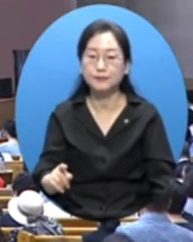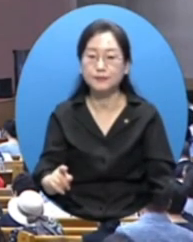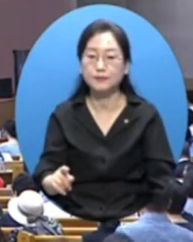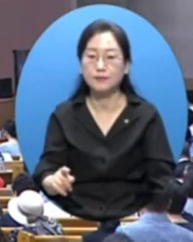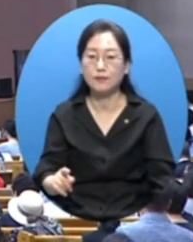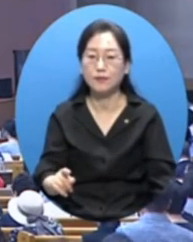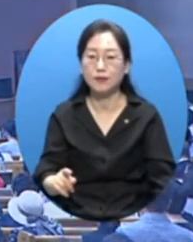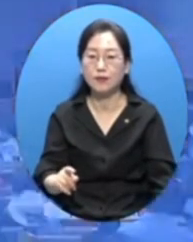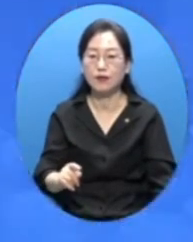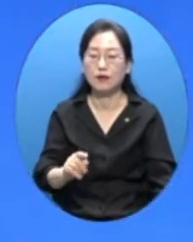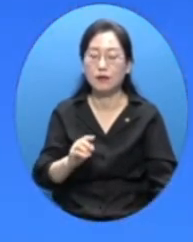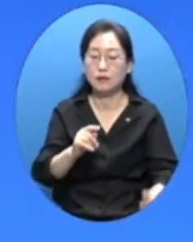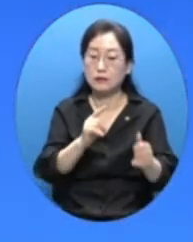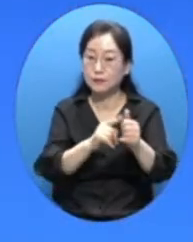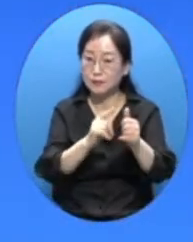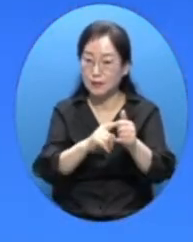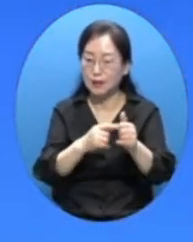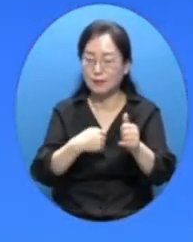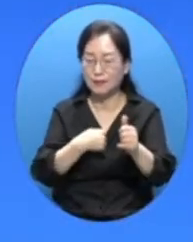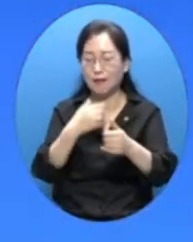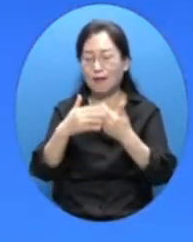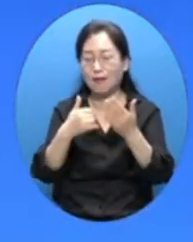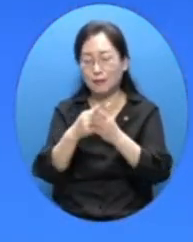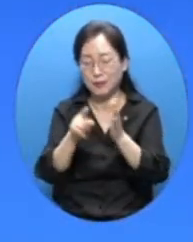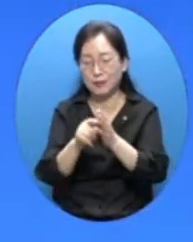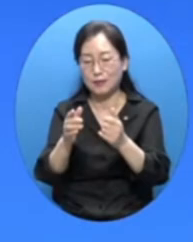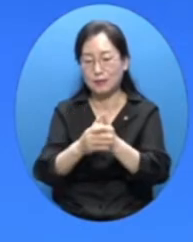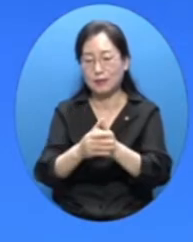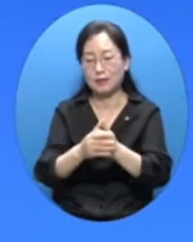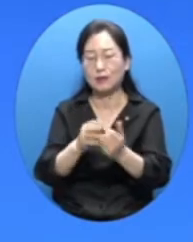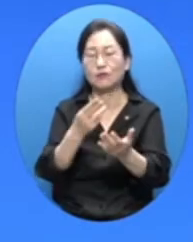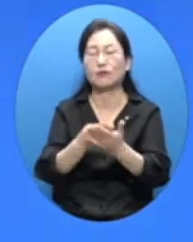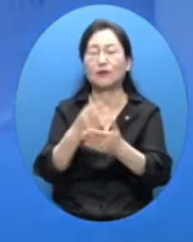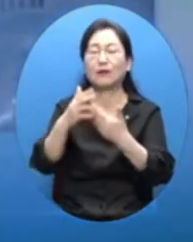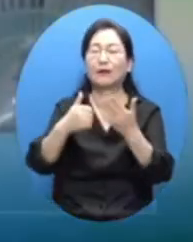하나님을 믿는 신앙인이었기 때문에 자기는 그 자리에 누워서